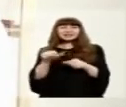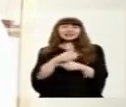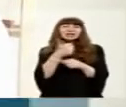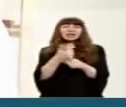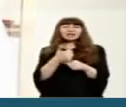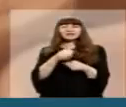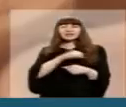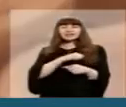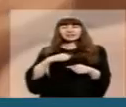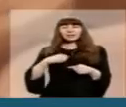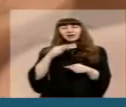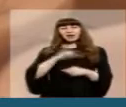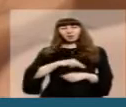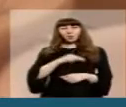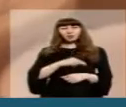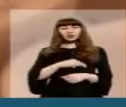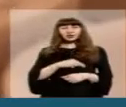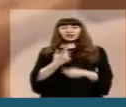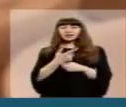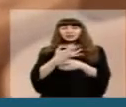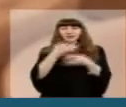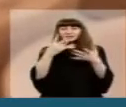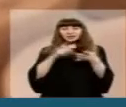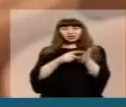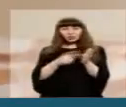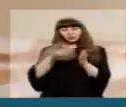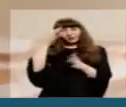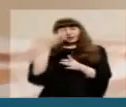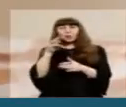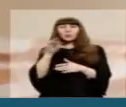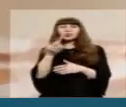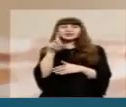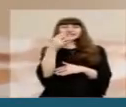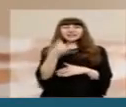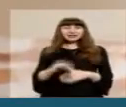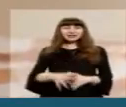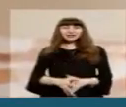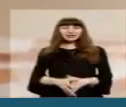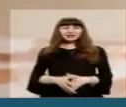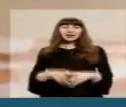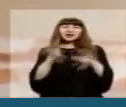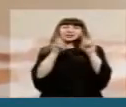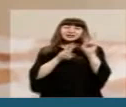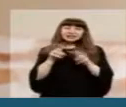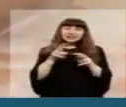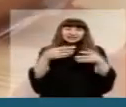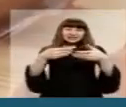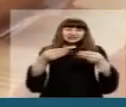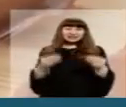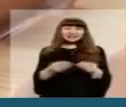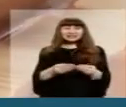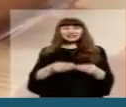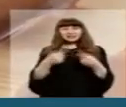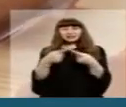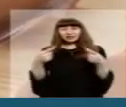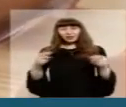Главное – это сам процесс. Эти две необычные комнаты напоминают маленький музей гончарного искусства. Разглядывая глиняные изделия,